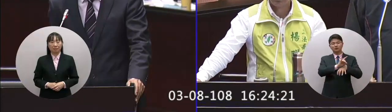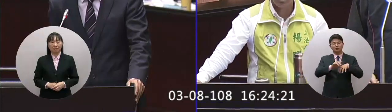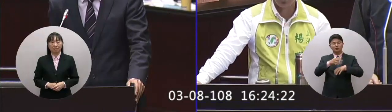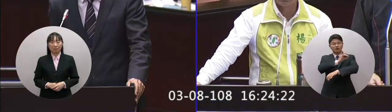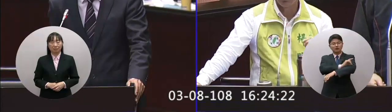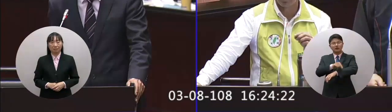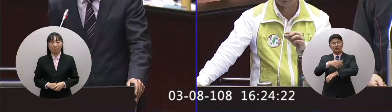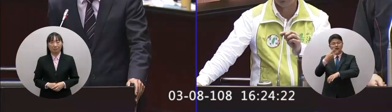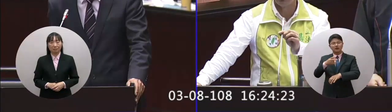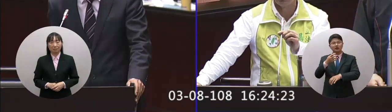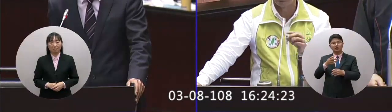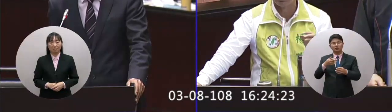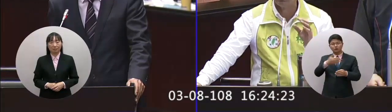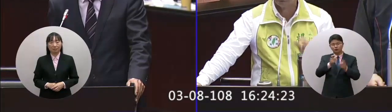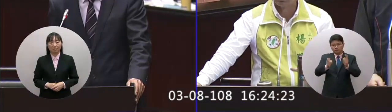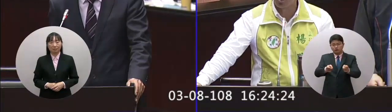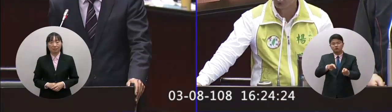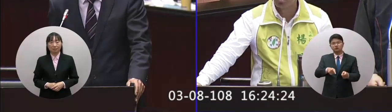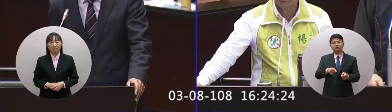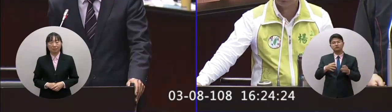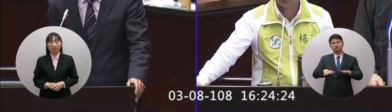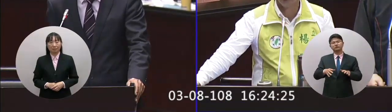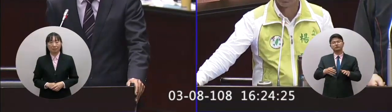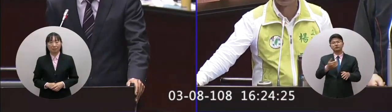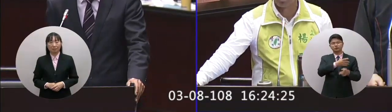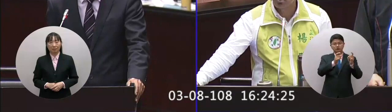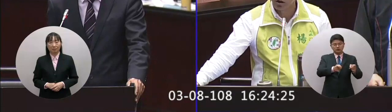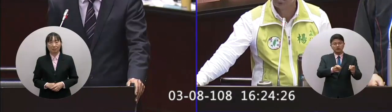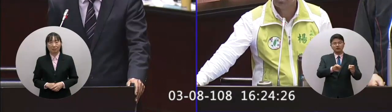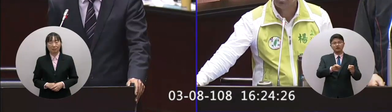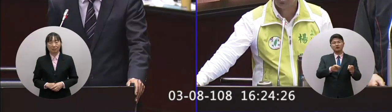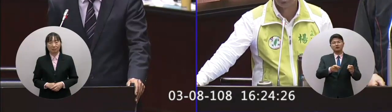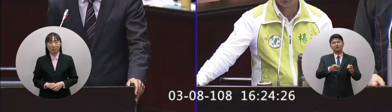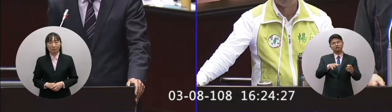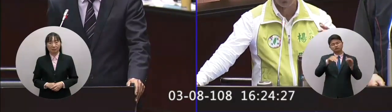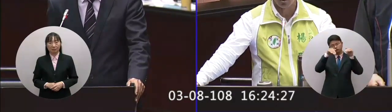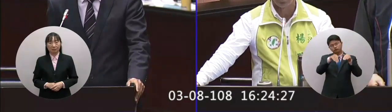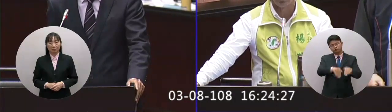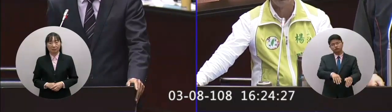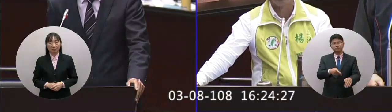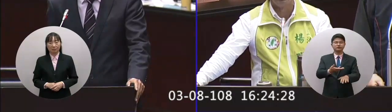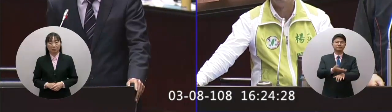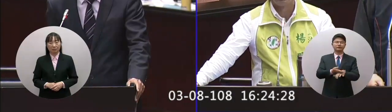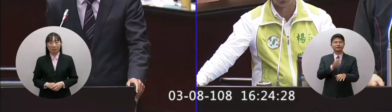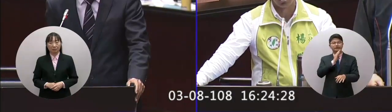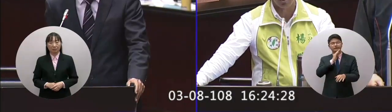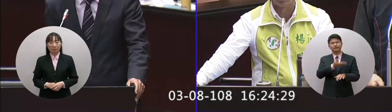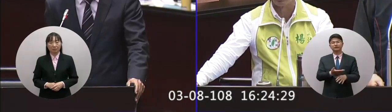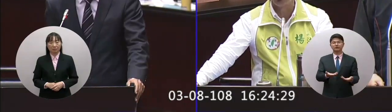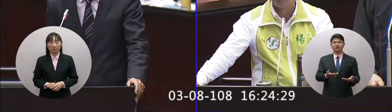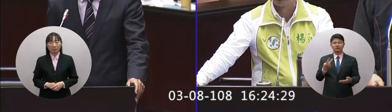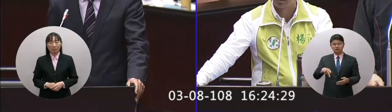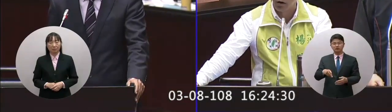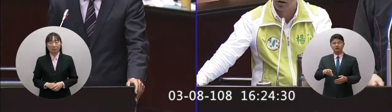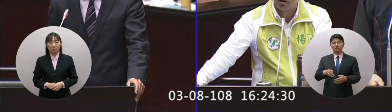港。现在有一些渔港因为渔业的衰退，所以渔港闲置了。或者是说防波堤的所需